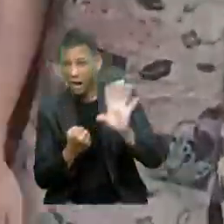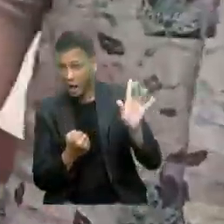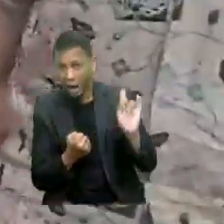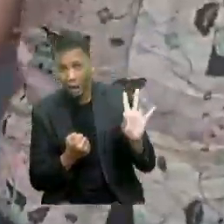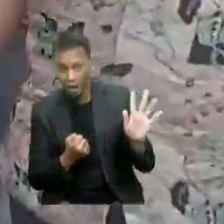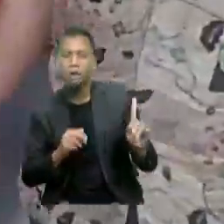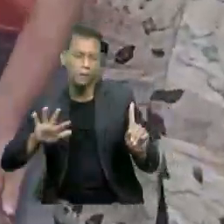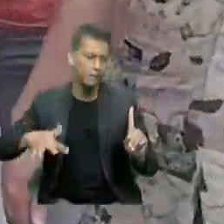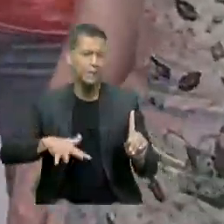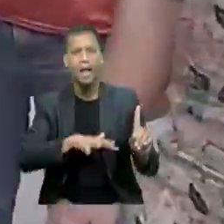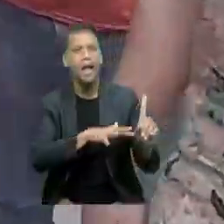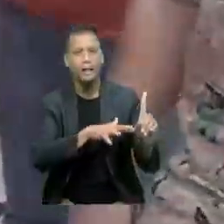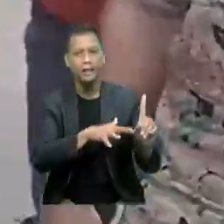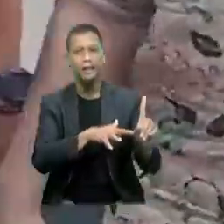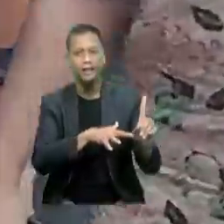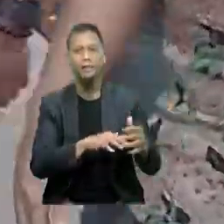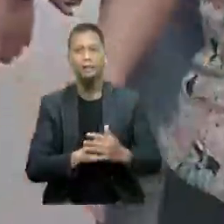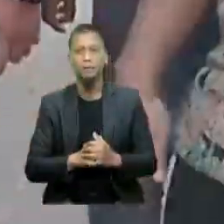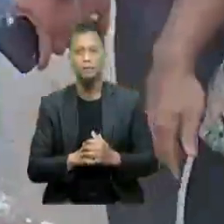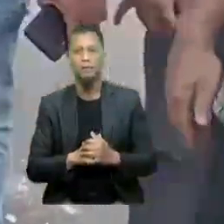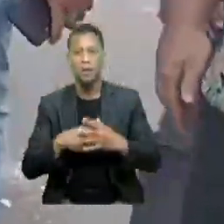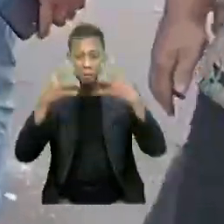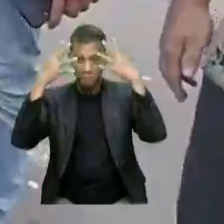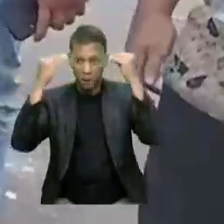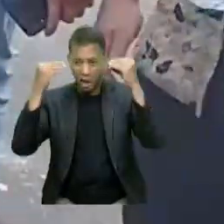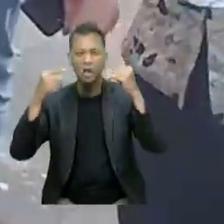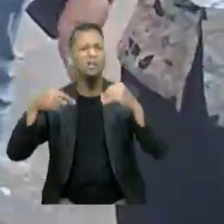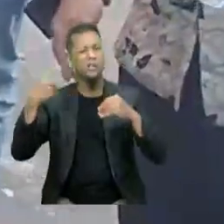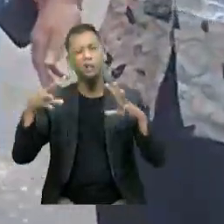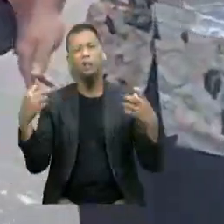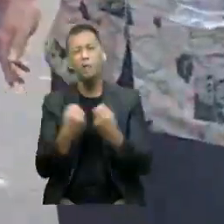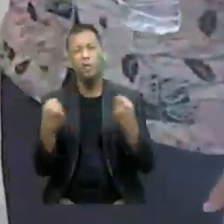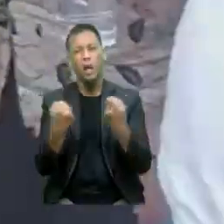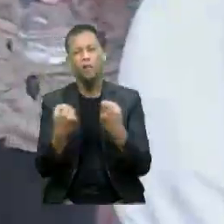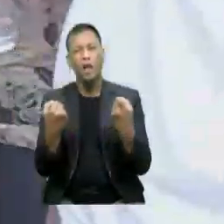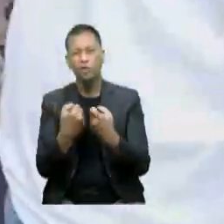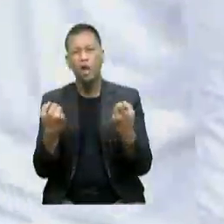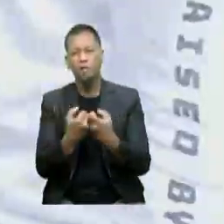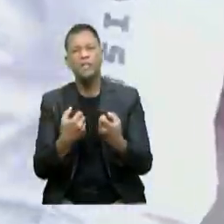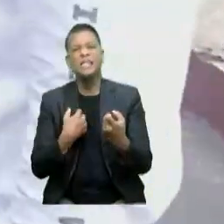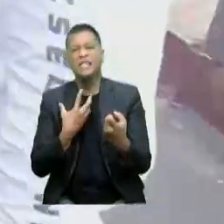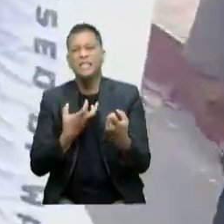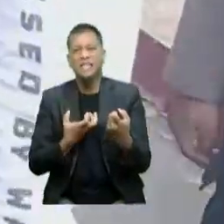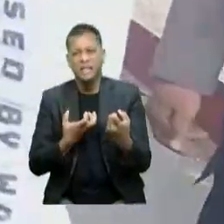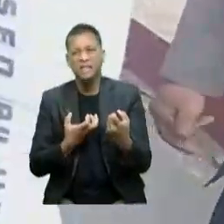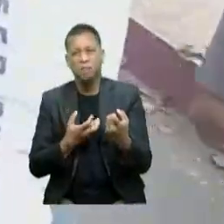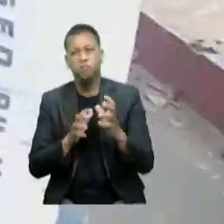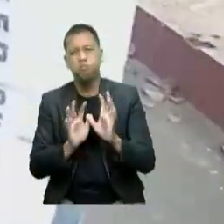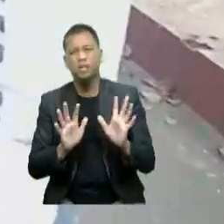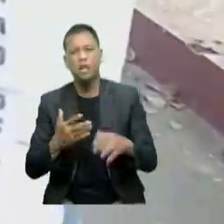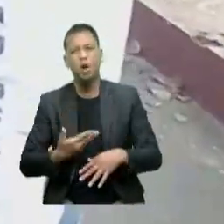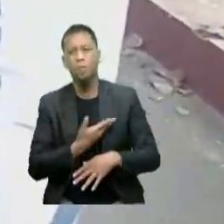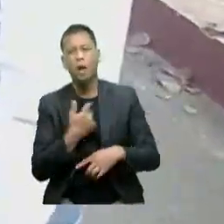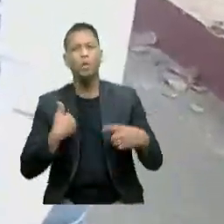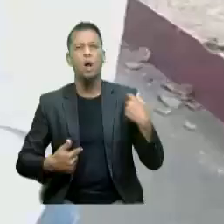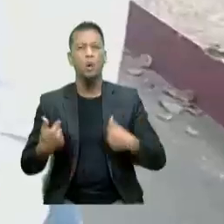Tawuran antar pelajar di Kota Padang belakangan kerap terjadi dan meresahkan warga. Tak jarang tawuran mengakibatkan korban luka karena